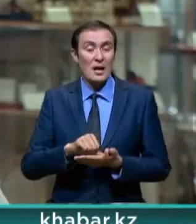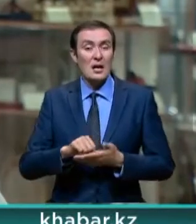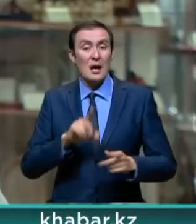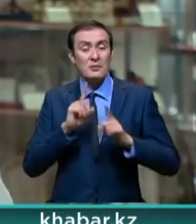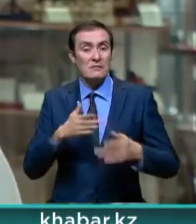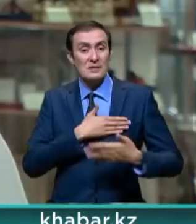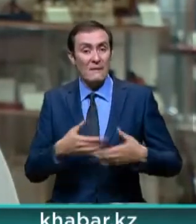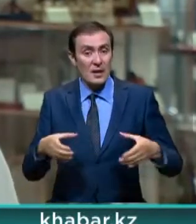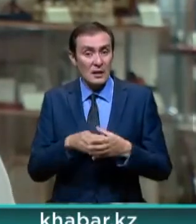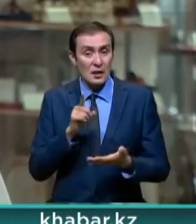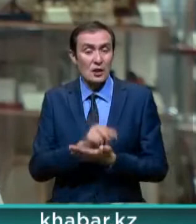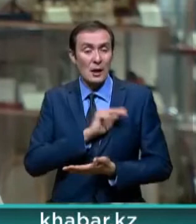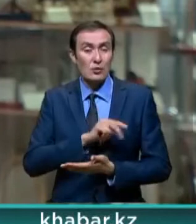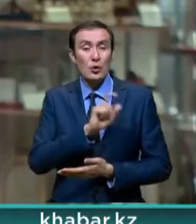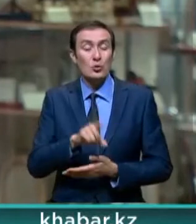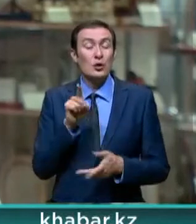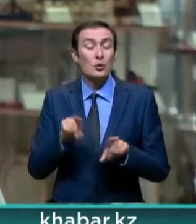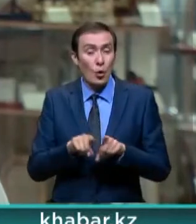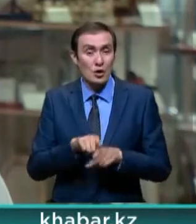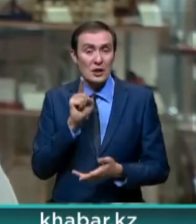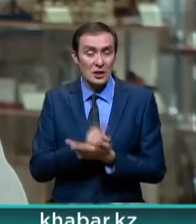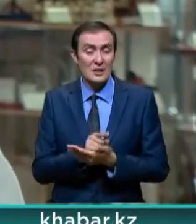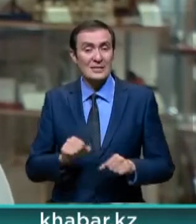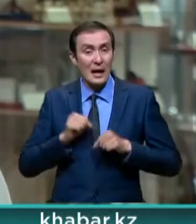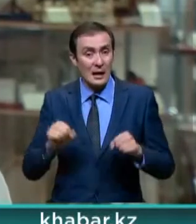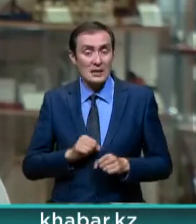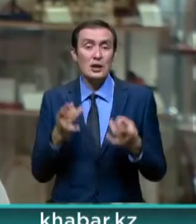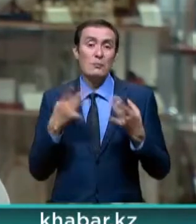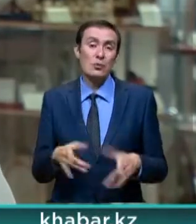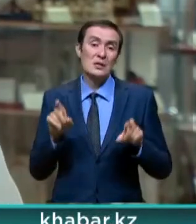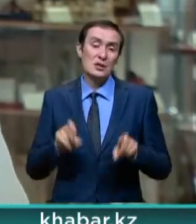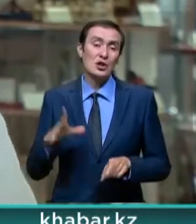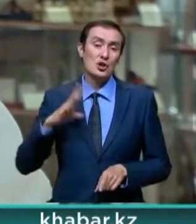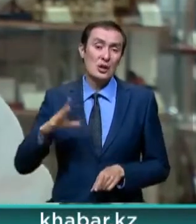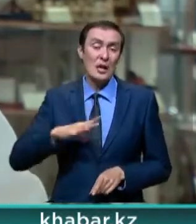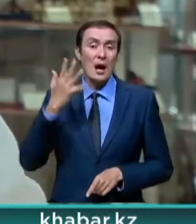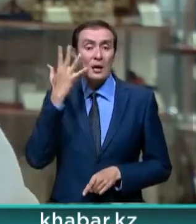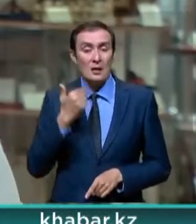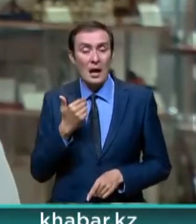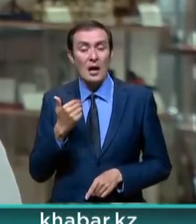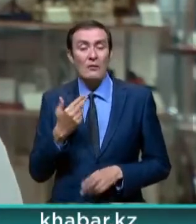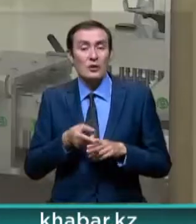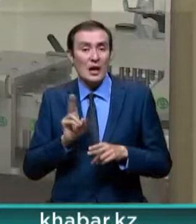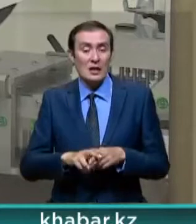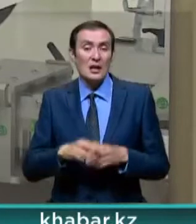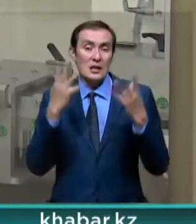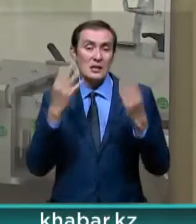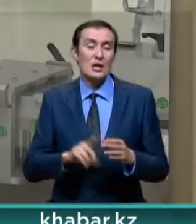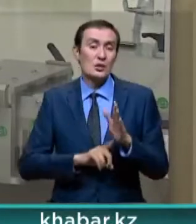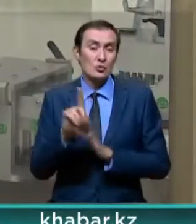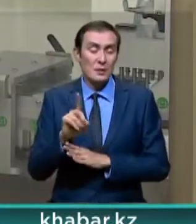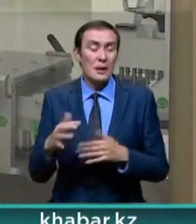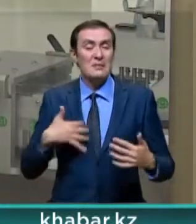должны подключиться. То есть люди должны что-то тоже для этого делать, а не просто сидеть и ждать, когда когда придет этот светлый день.